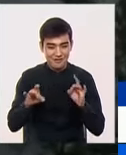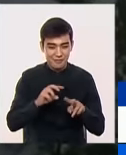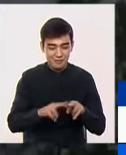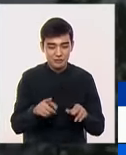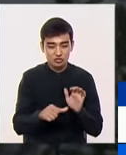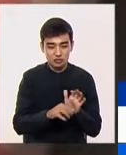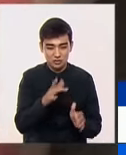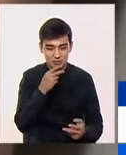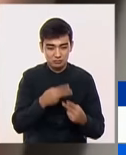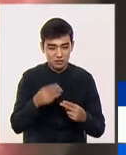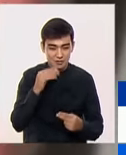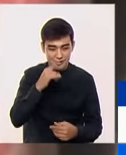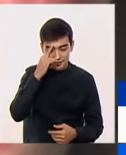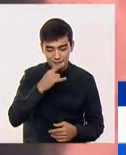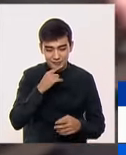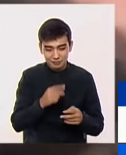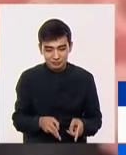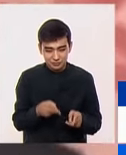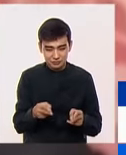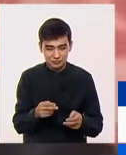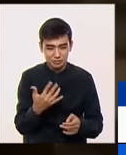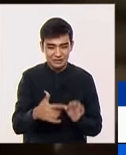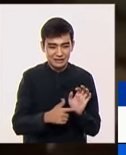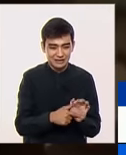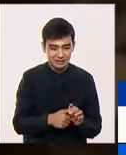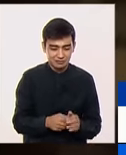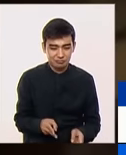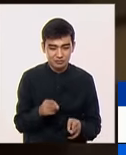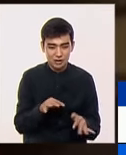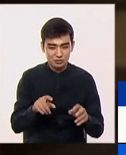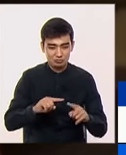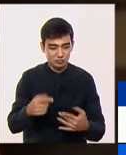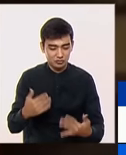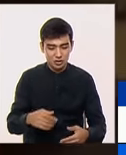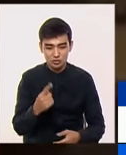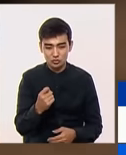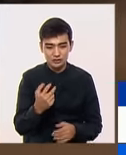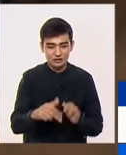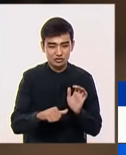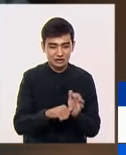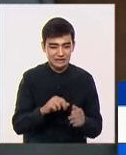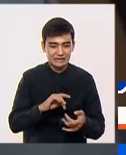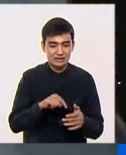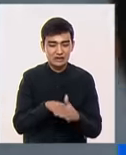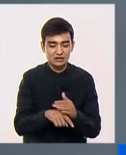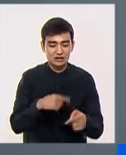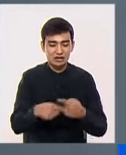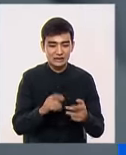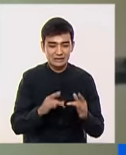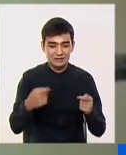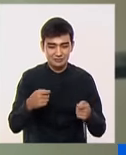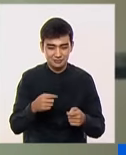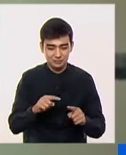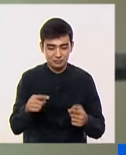наркотических средств по казахстану возбудили пятьдесят семь уголовных дел азаз быть через интернет 136 людмила батюшкина ирина не нашего